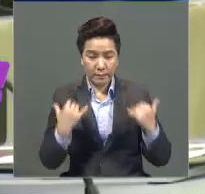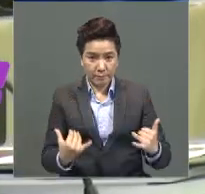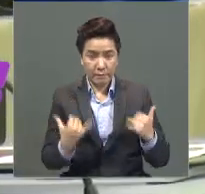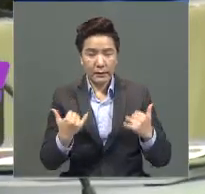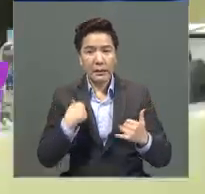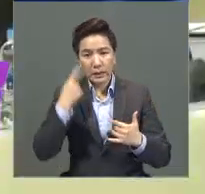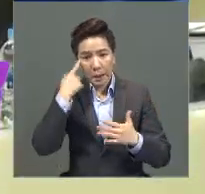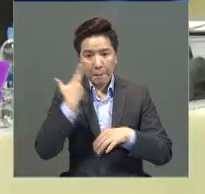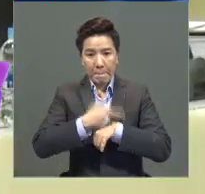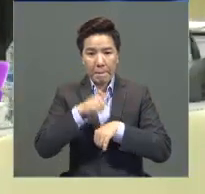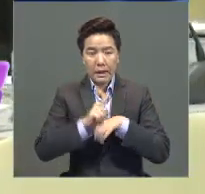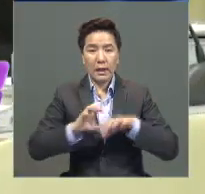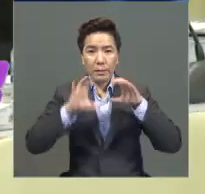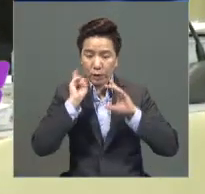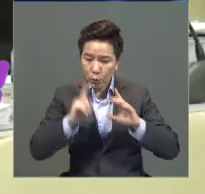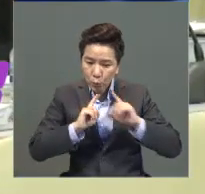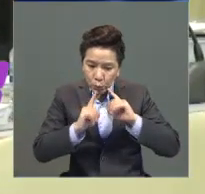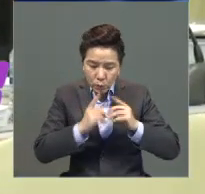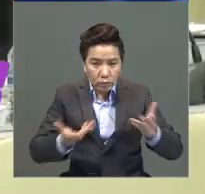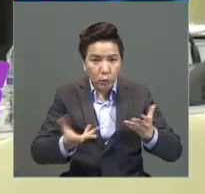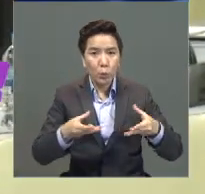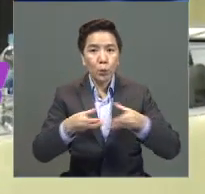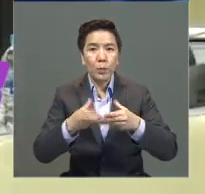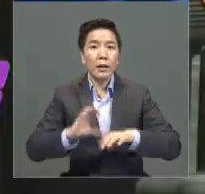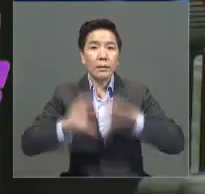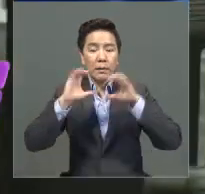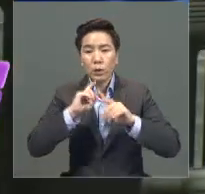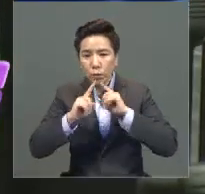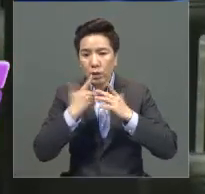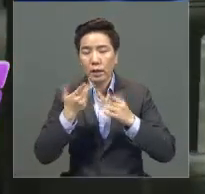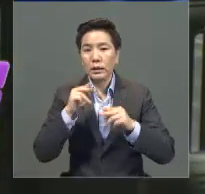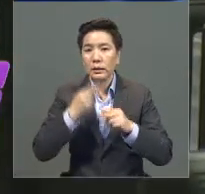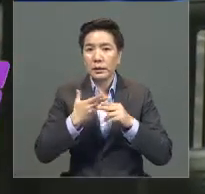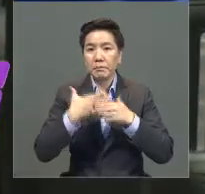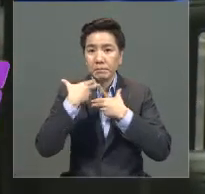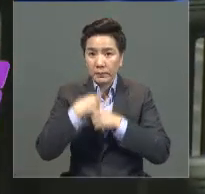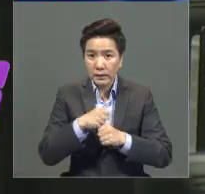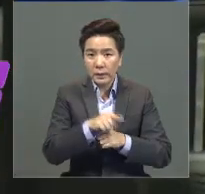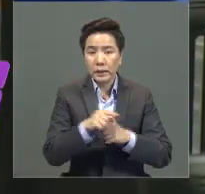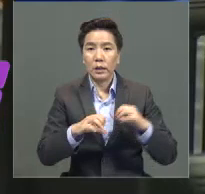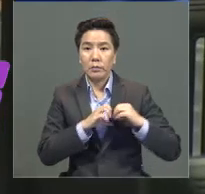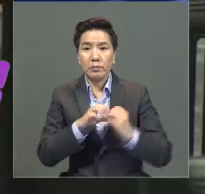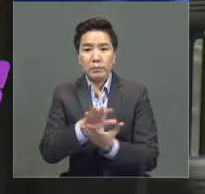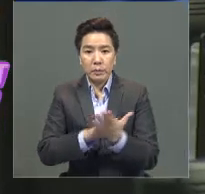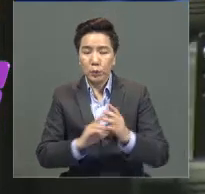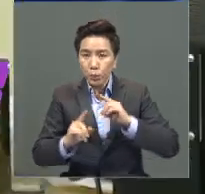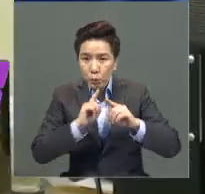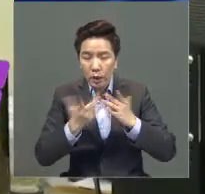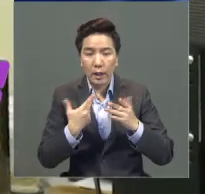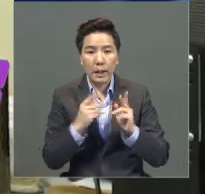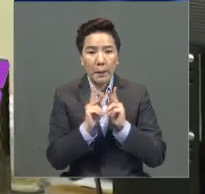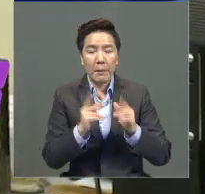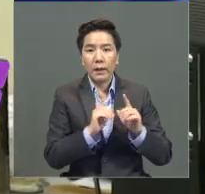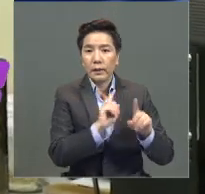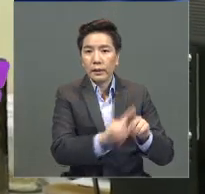เรื่องนี้นะครับทำให้ประธานวิรัฐบาลต้องไปพูดคุยกับพรรคร่วมรัฐบาลใบว่าจะเป็นประชาธิปัตย์และภูมิใจๆรวม